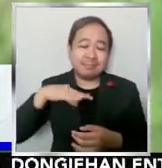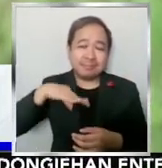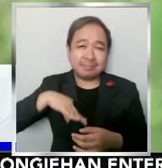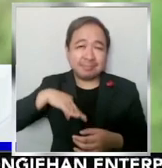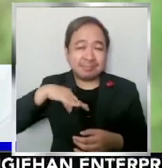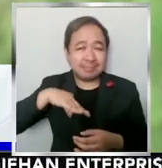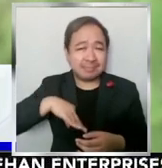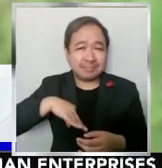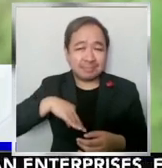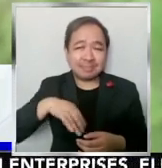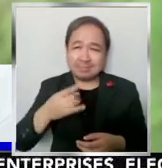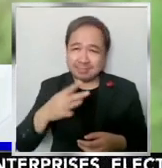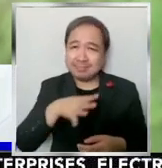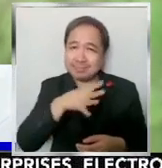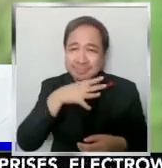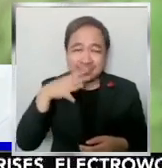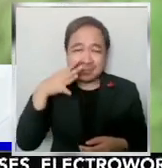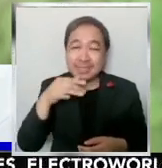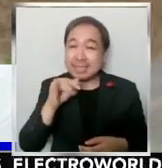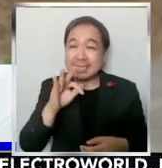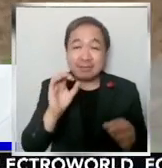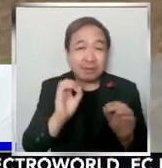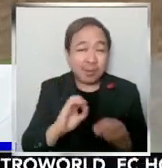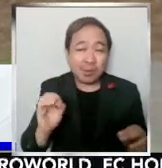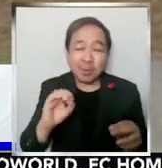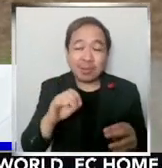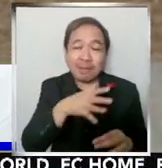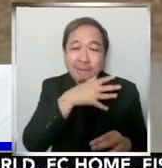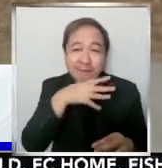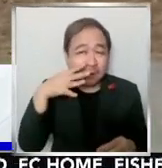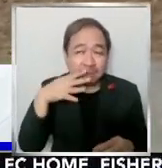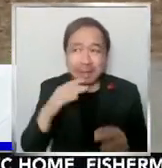Pag wala kami magsasaka, wala kaming makain.